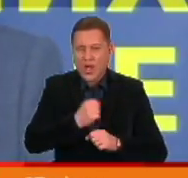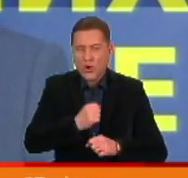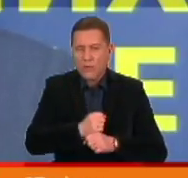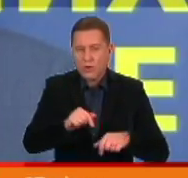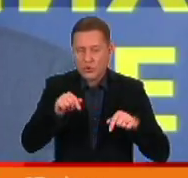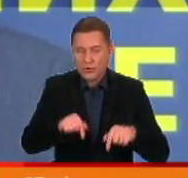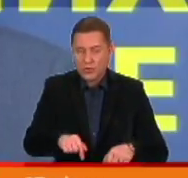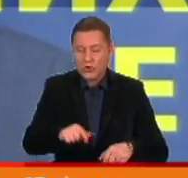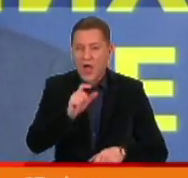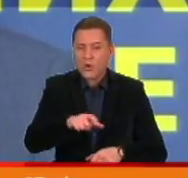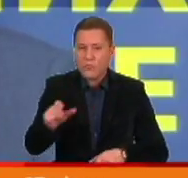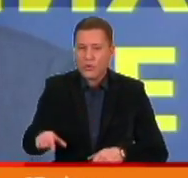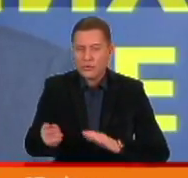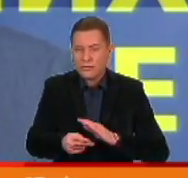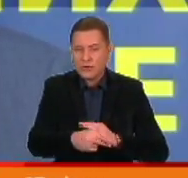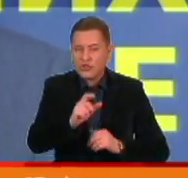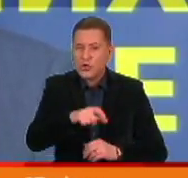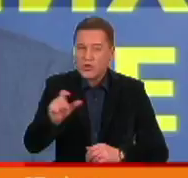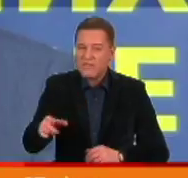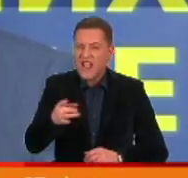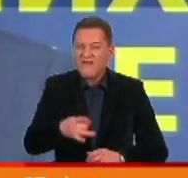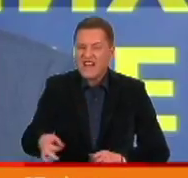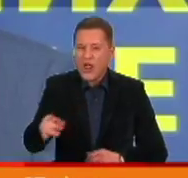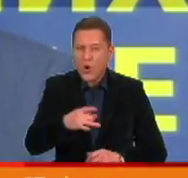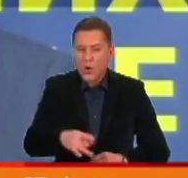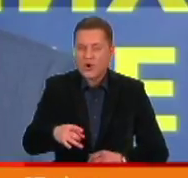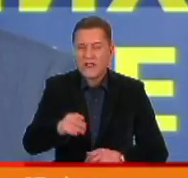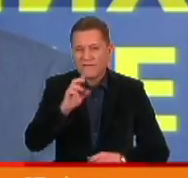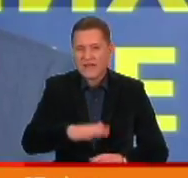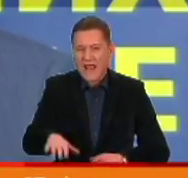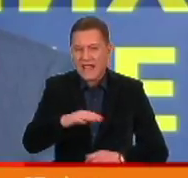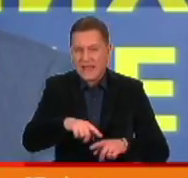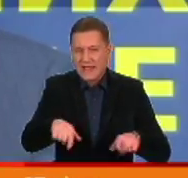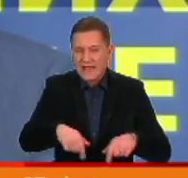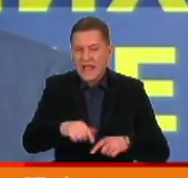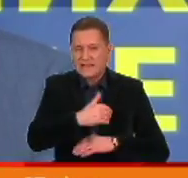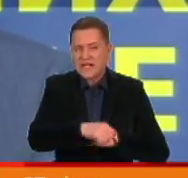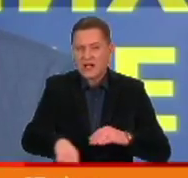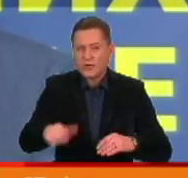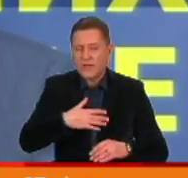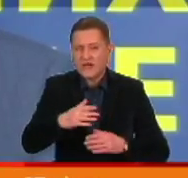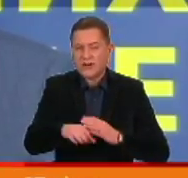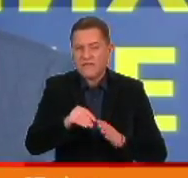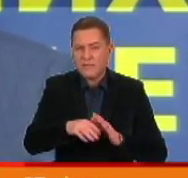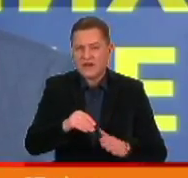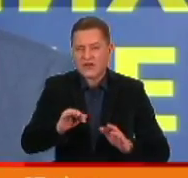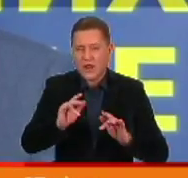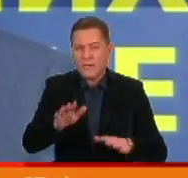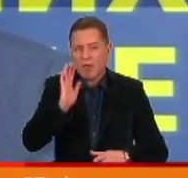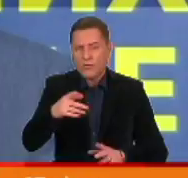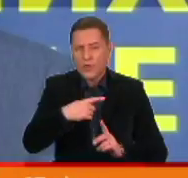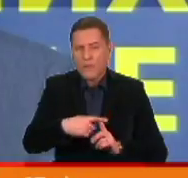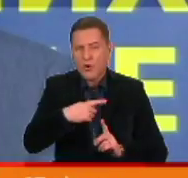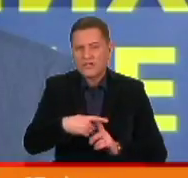а роботу з людьми в регіонах і в країні, і за кордоном. Наша виборча кампанія буде, по суті, позитивною,